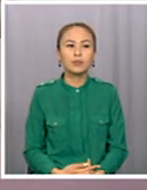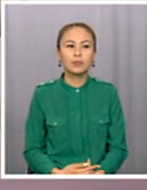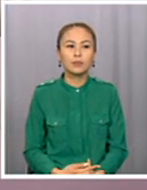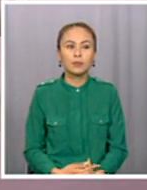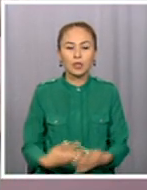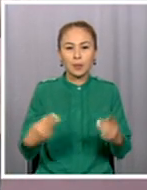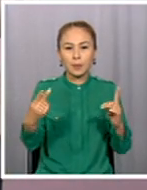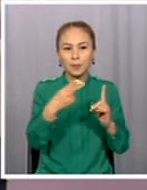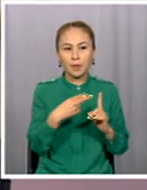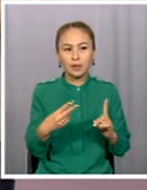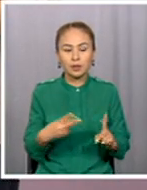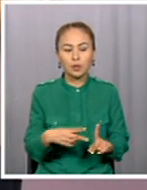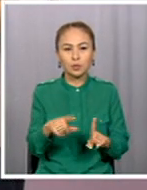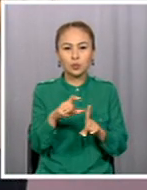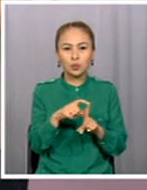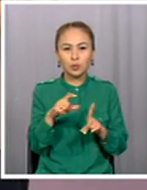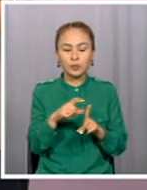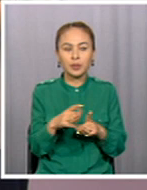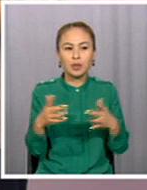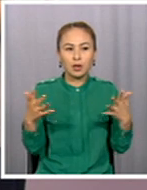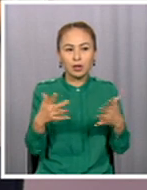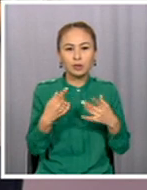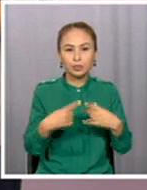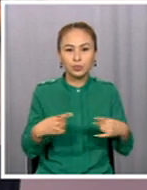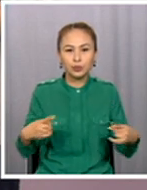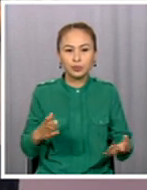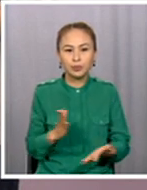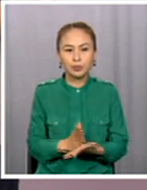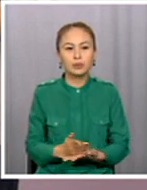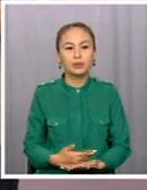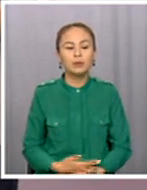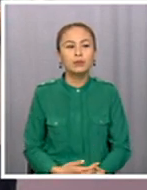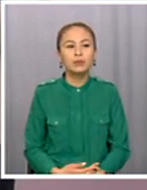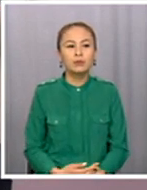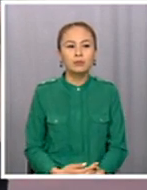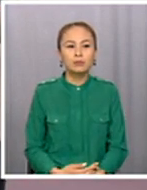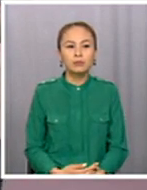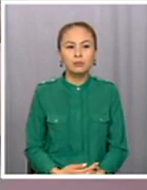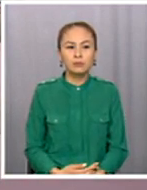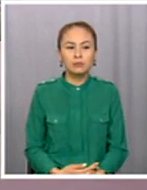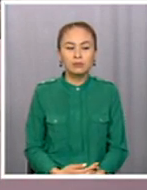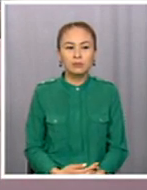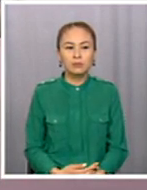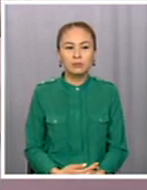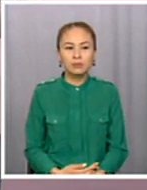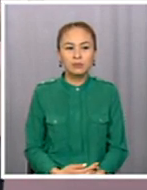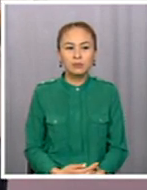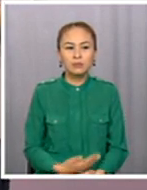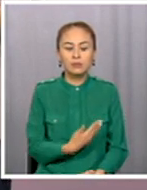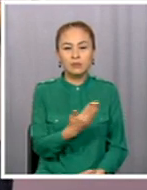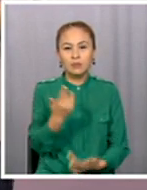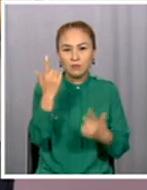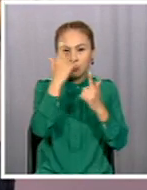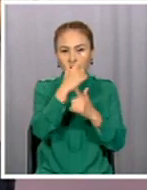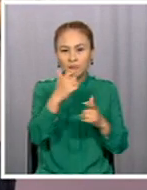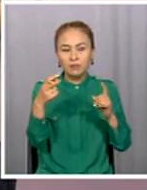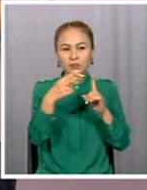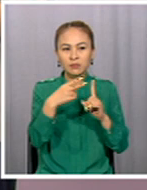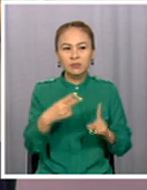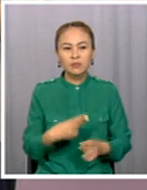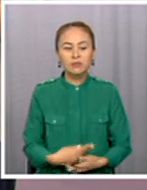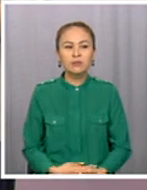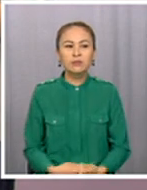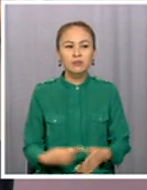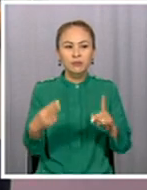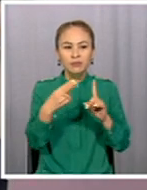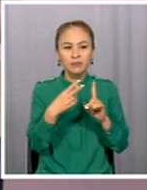мәтінде сөйлемнің қай түрі берілген екен? Иә, бұлар хабарлы сөйлемдер екен.